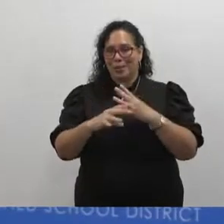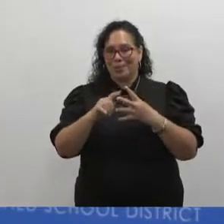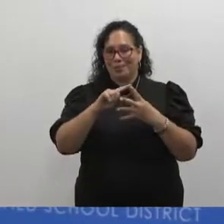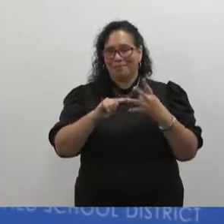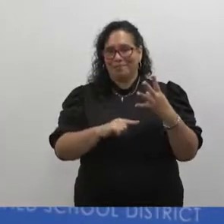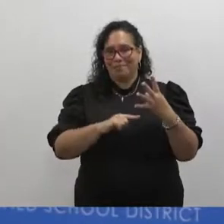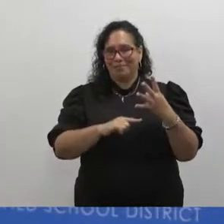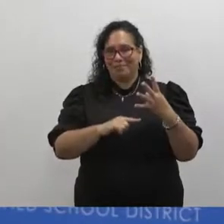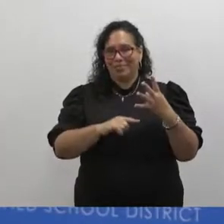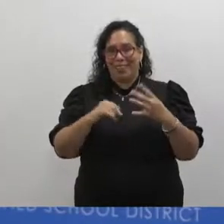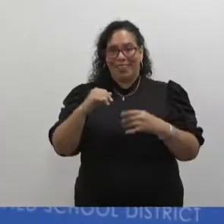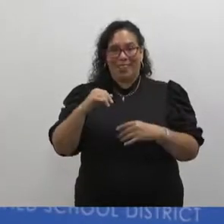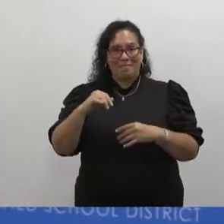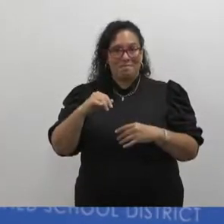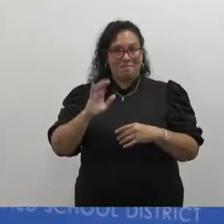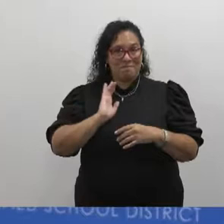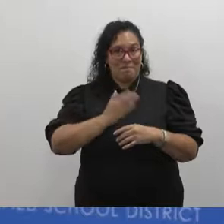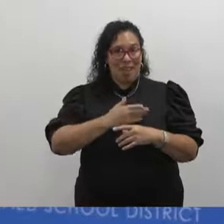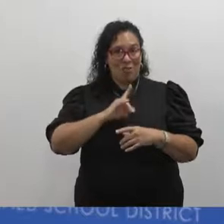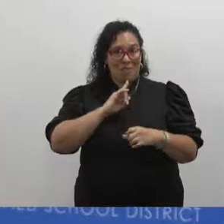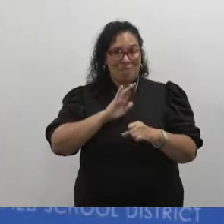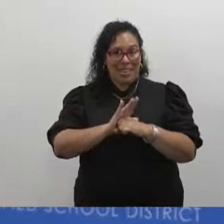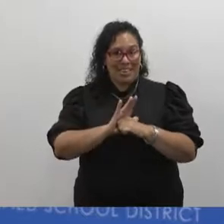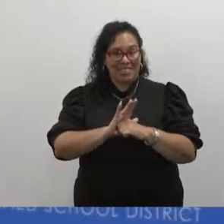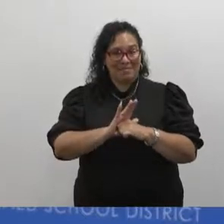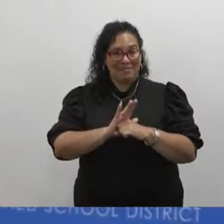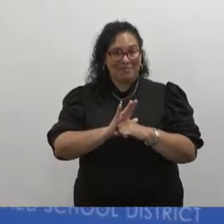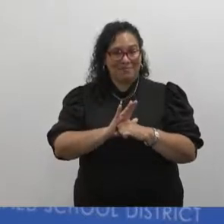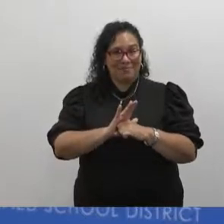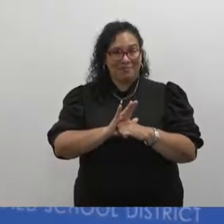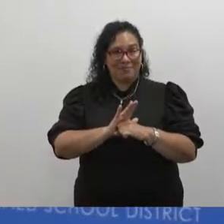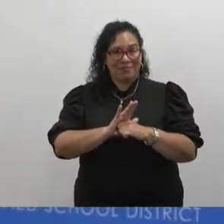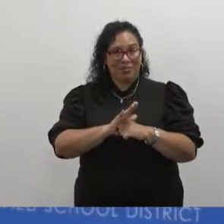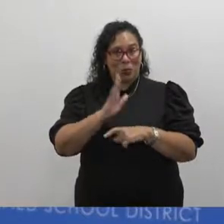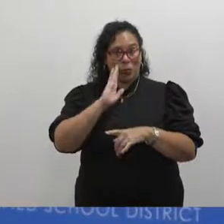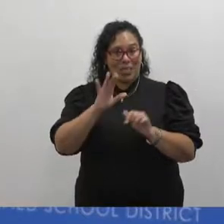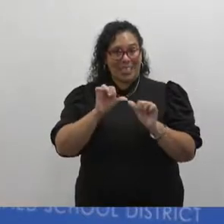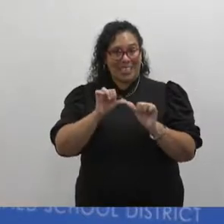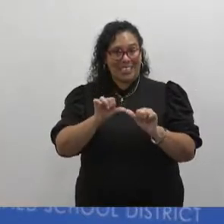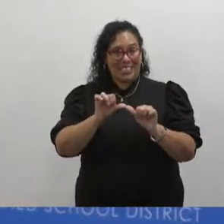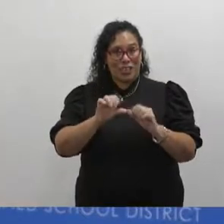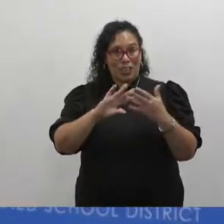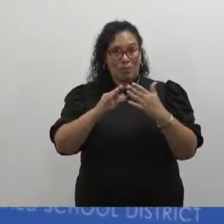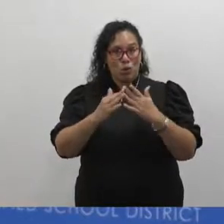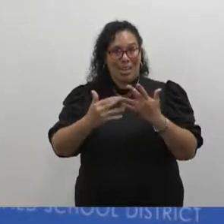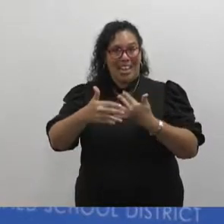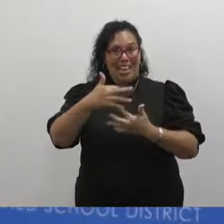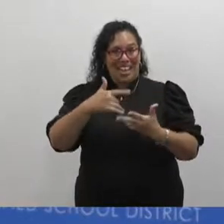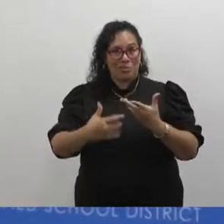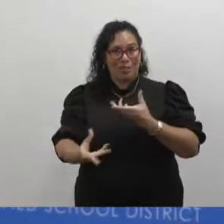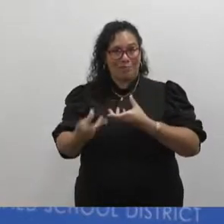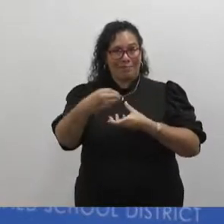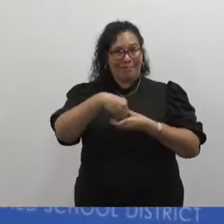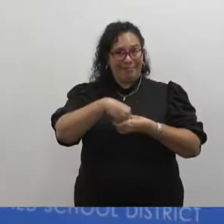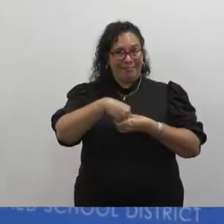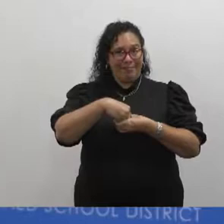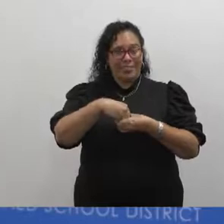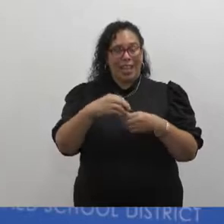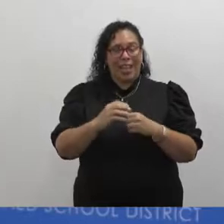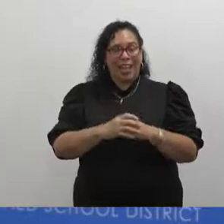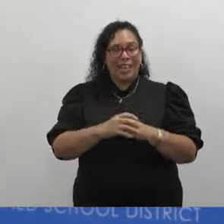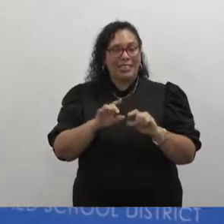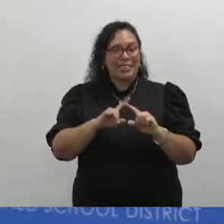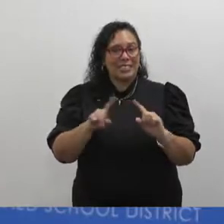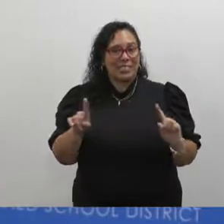chấm nai cà phê và lia chè chè khnì, tập mẹ tẹt tông ở bờ dương cà tẹt tông khnì nứng say pi âm pi tân nền